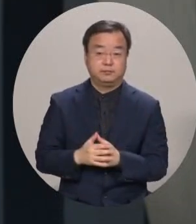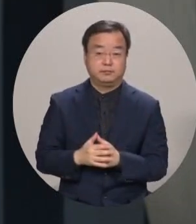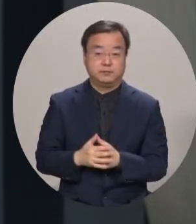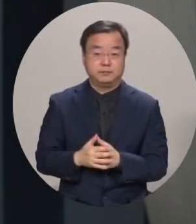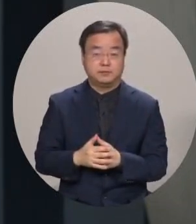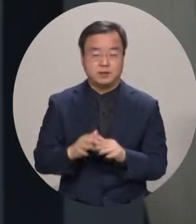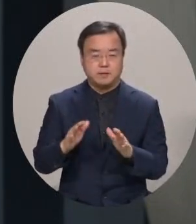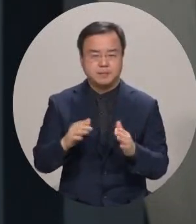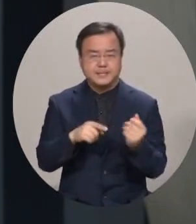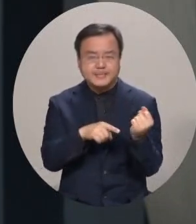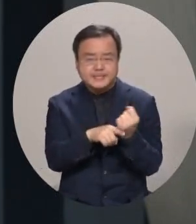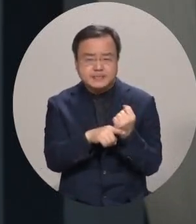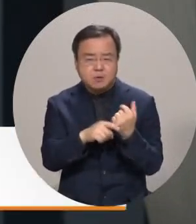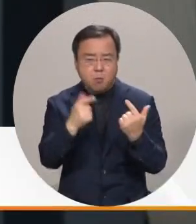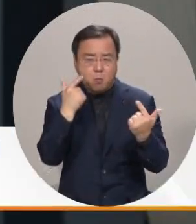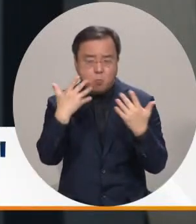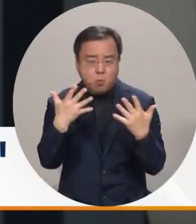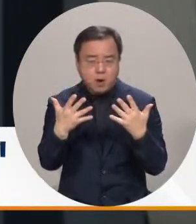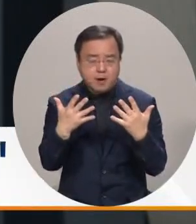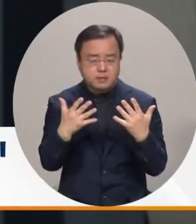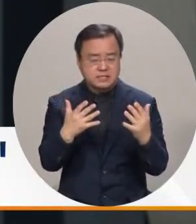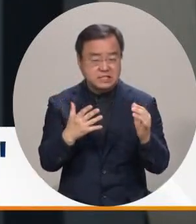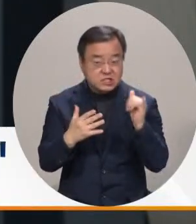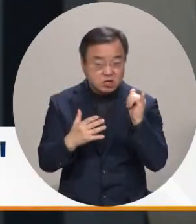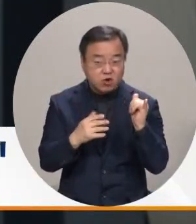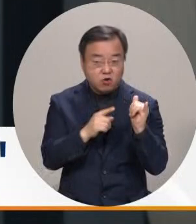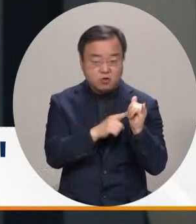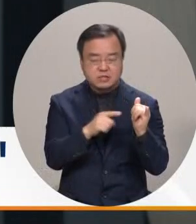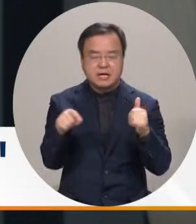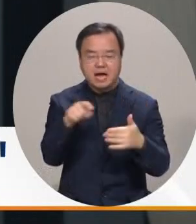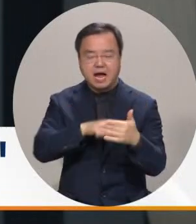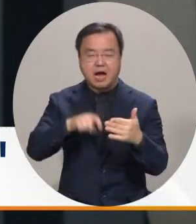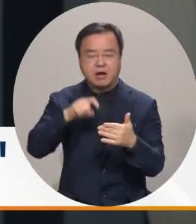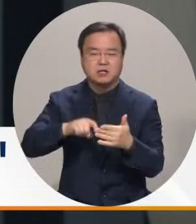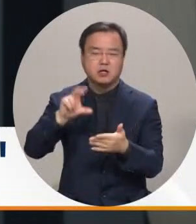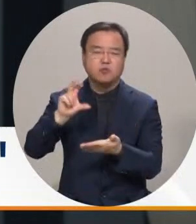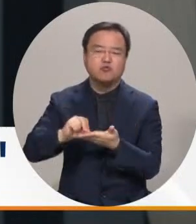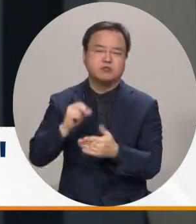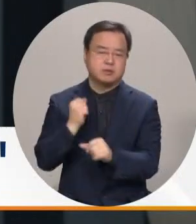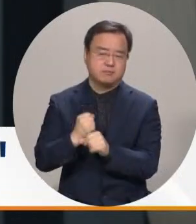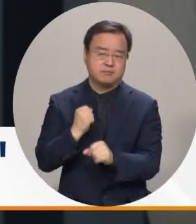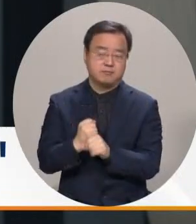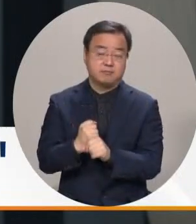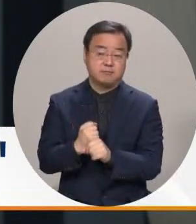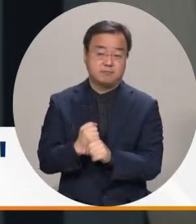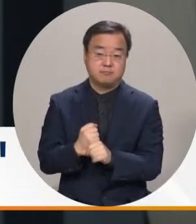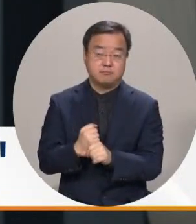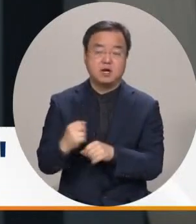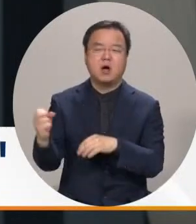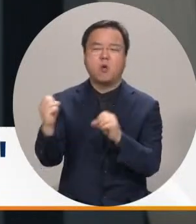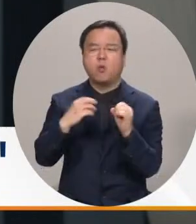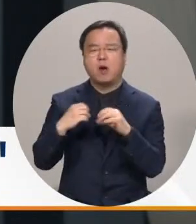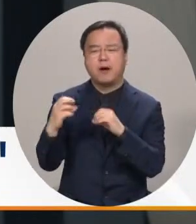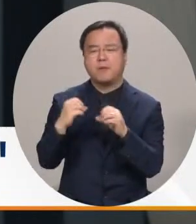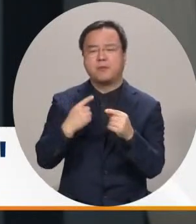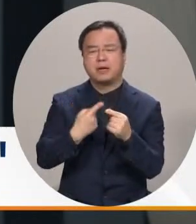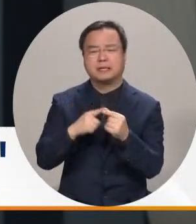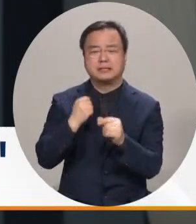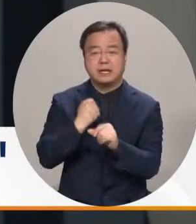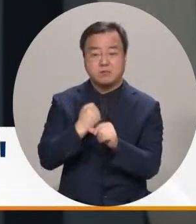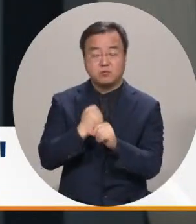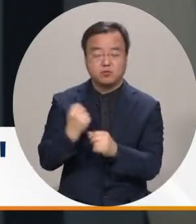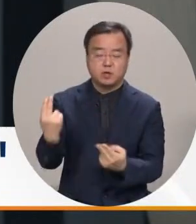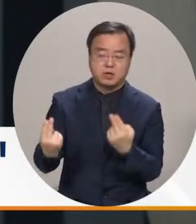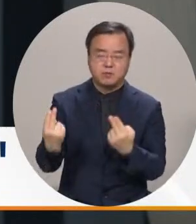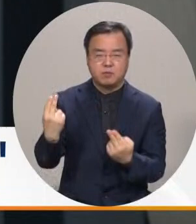개념이 명확하게 정해져 있고 그 개념 안에서 시험이 출제됩니다 그런데 문제는 이제 화법과 장문에 비해서 상대적으로